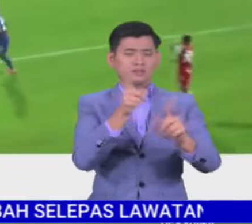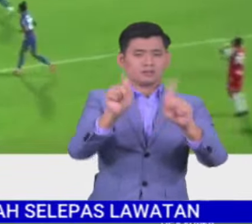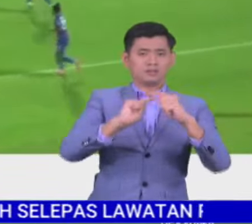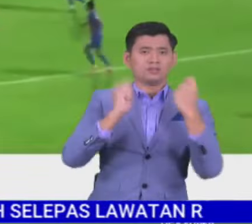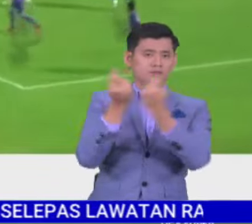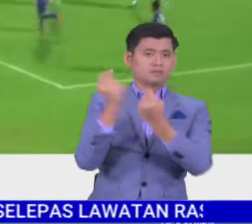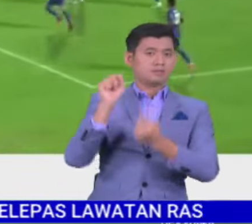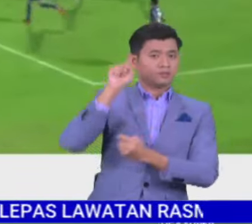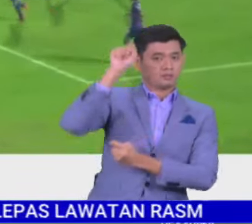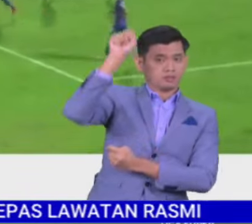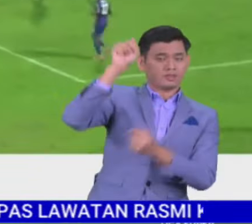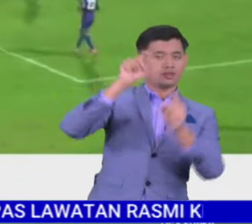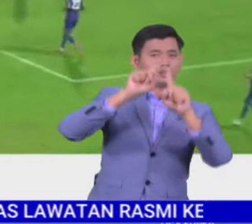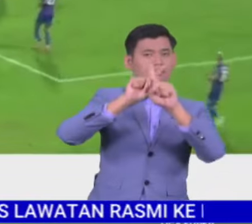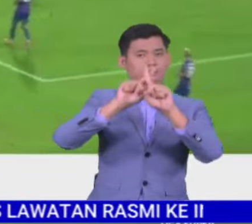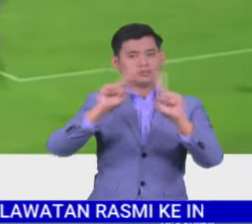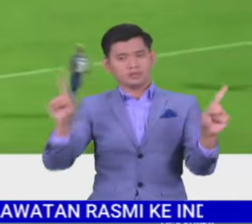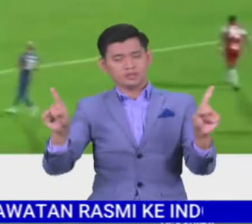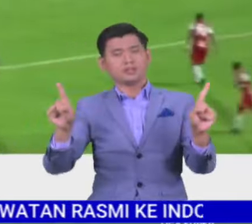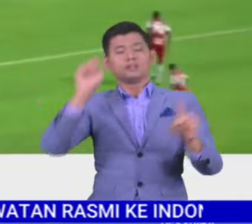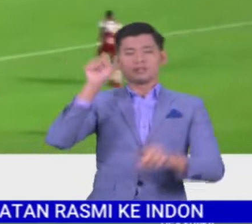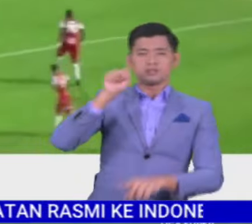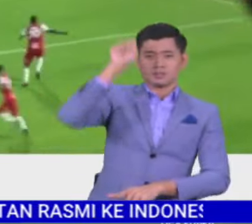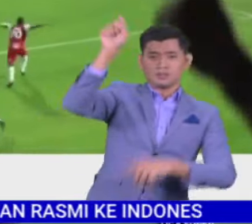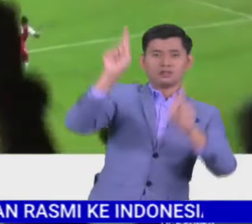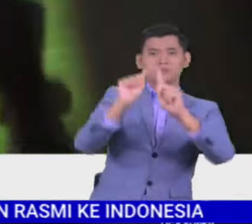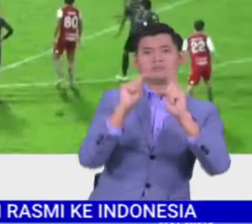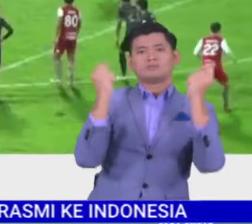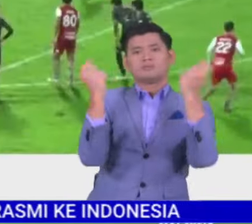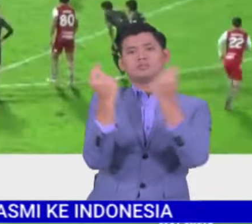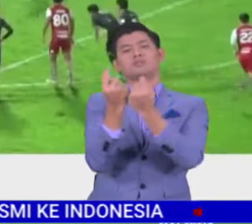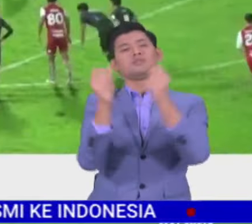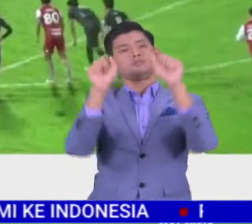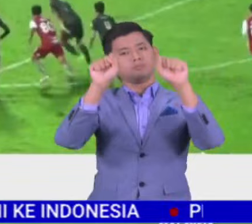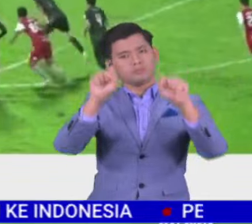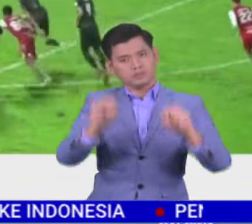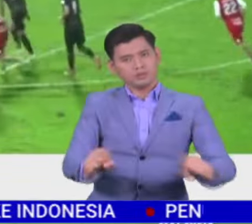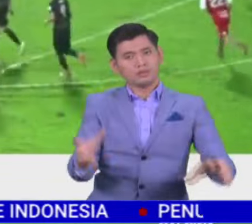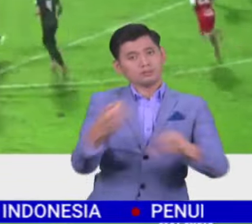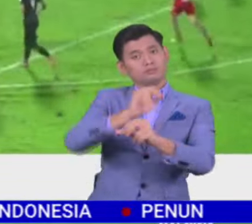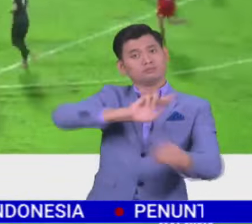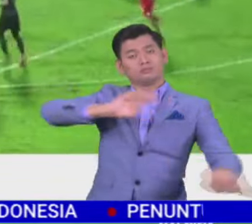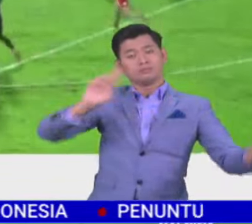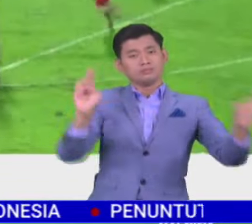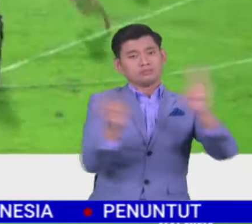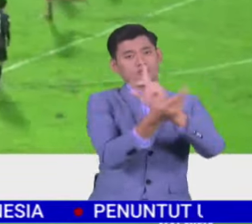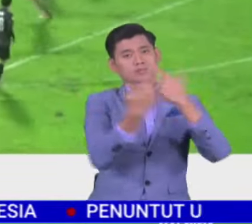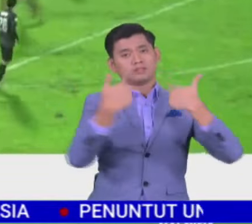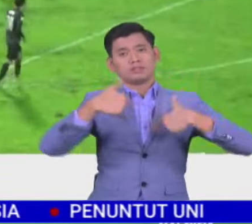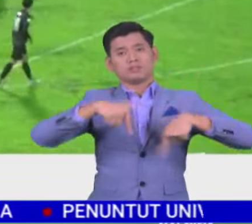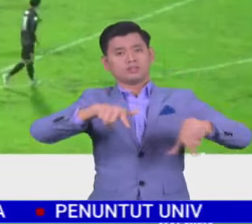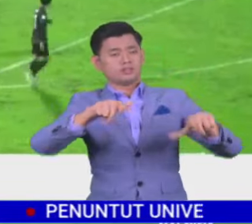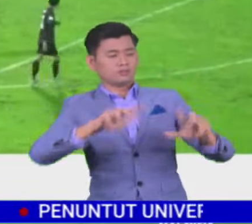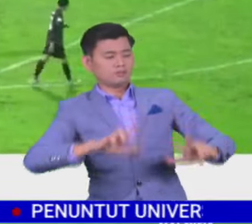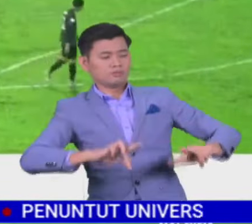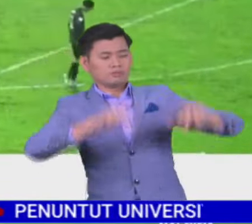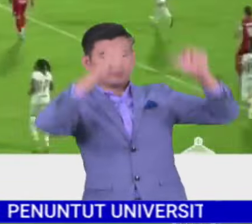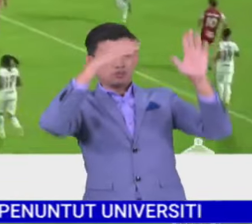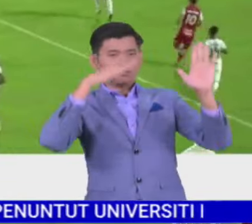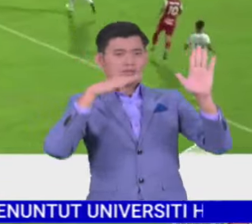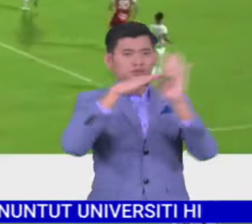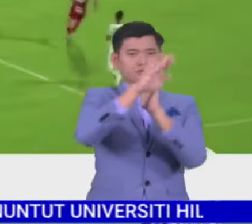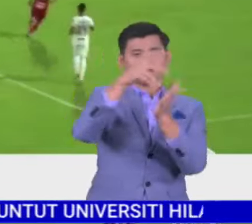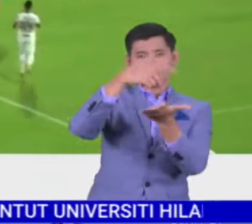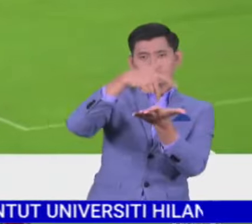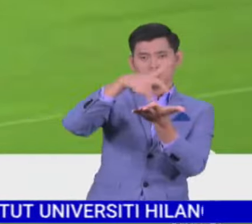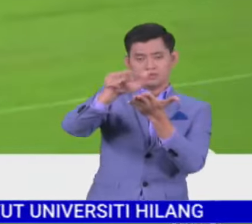mengetua ibadan induk bola sepak itu sapa berupaya melakukan perubahan selain dapat melaksanakan pembangunan bola sepak di peringkat agar umbi